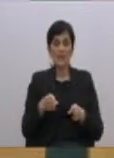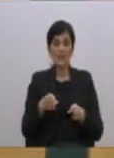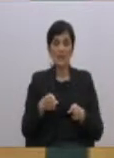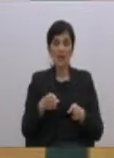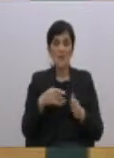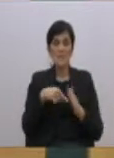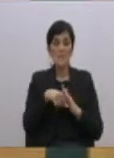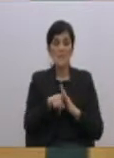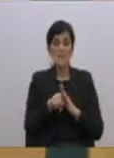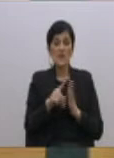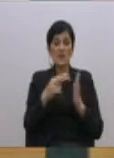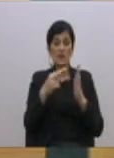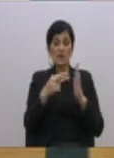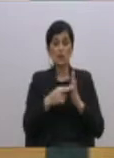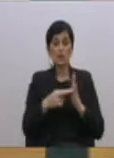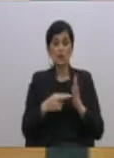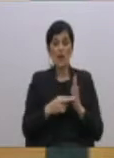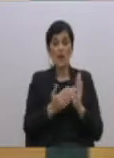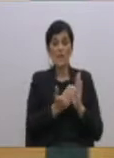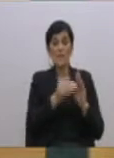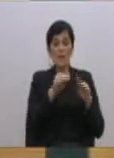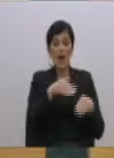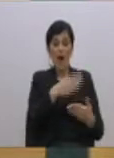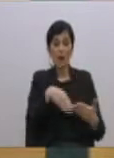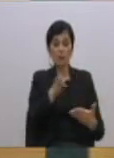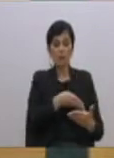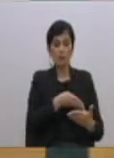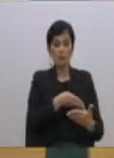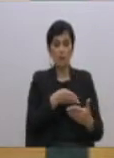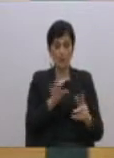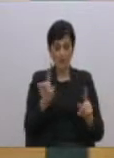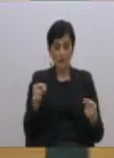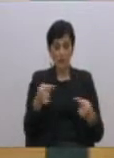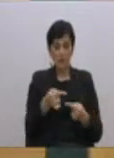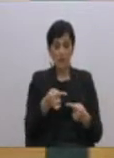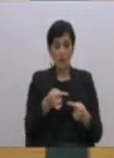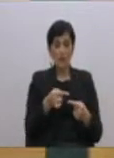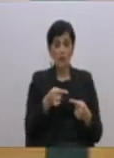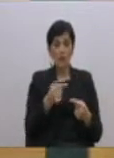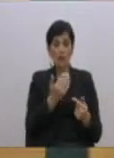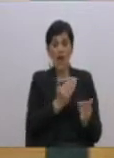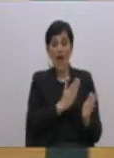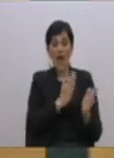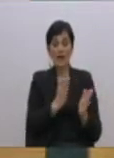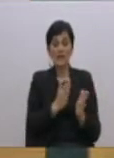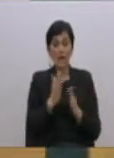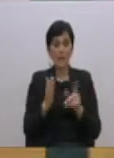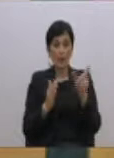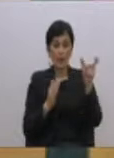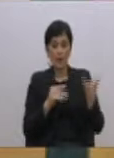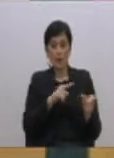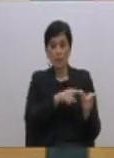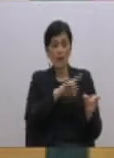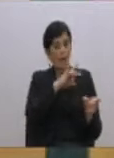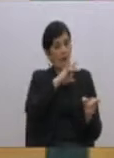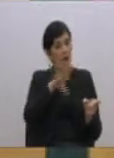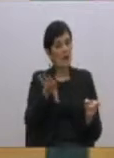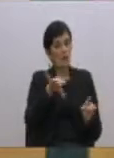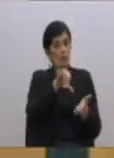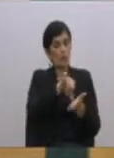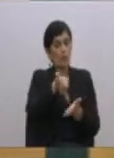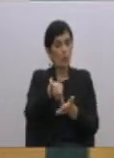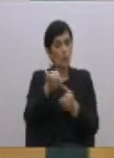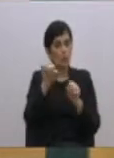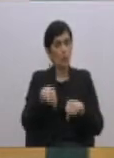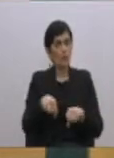Mir, Dacerli, Shepase, Biska, Anulireba, და შესაბამისად, ყოველ შესაბამის ეტაპზე მათ აღარ ექნებათ მონაწილეობა